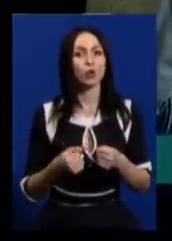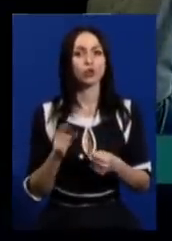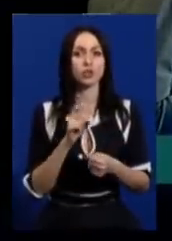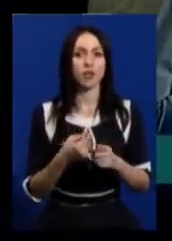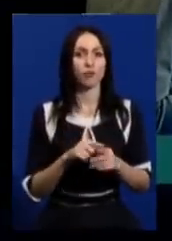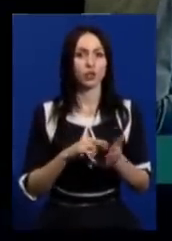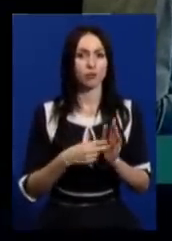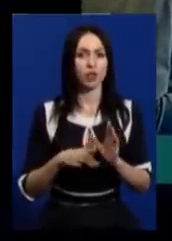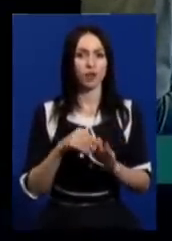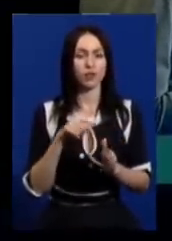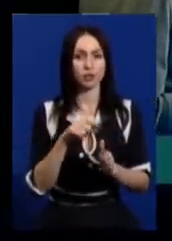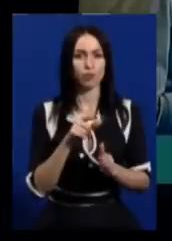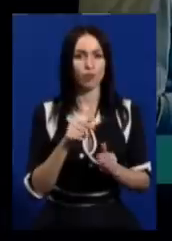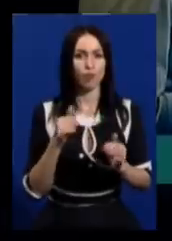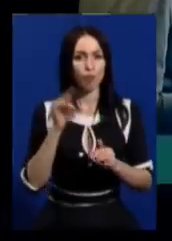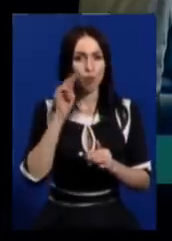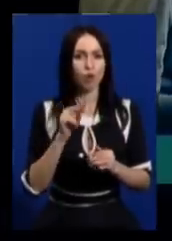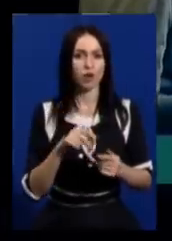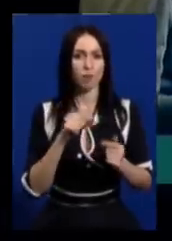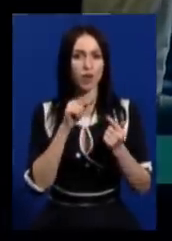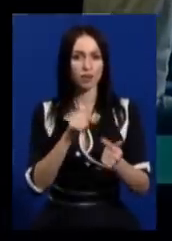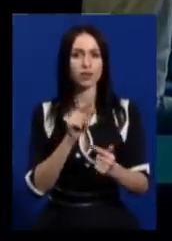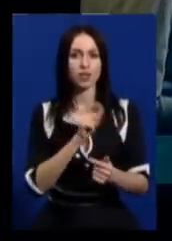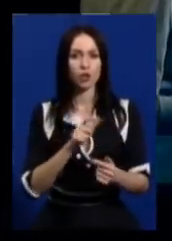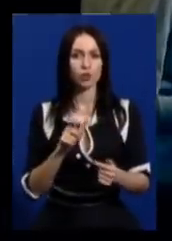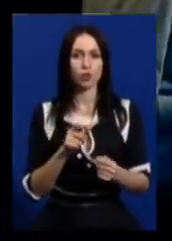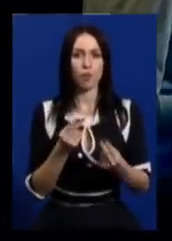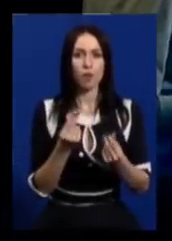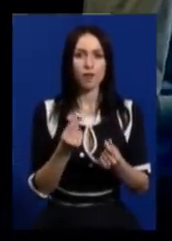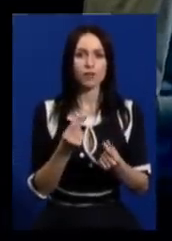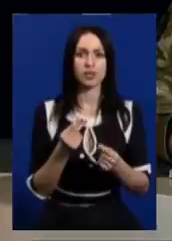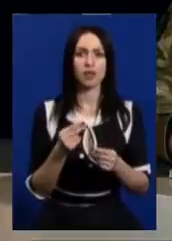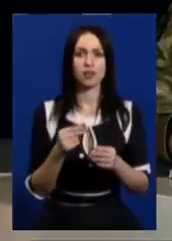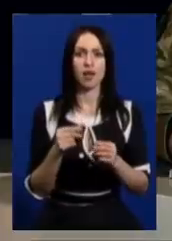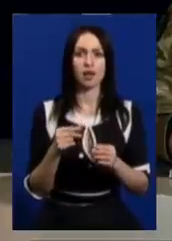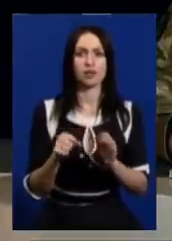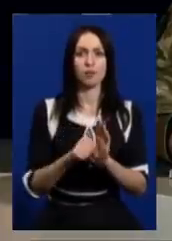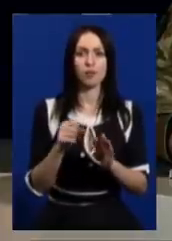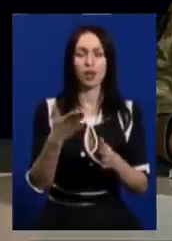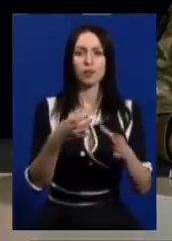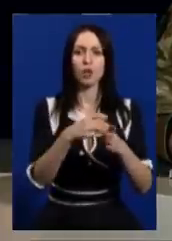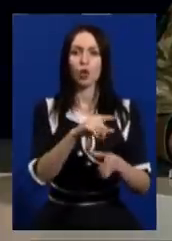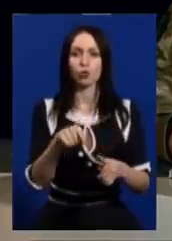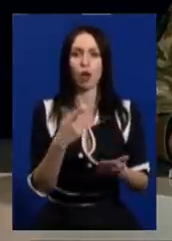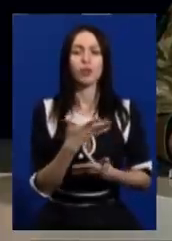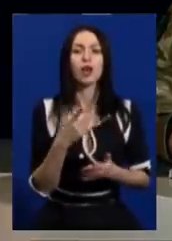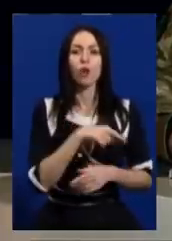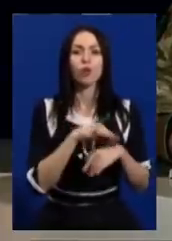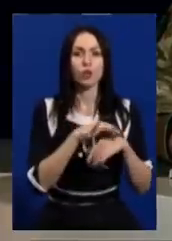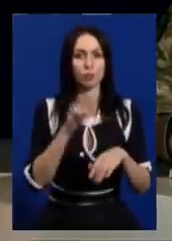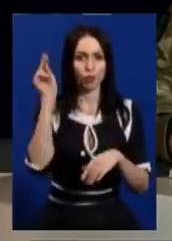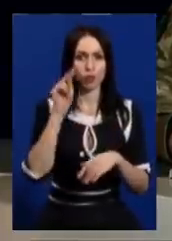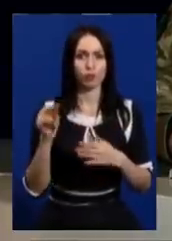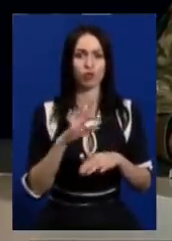ці планові збори навчити людей протистояти диверсійно-розвідувальним групам, наприклад? Чи яке вони навчання проходять під час цих